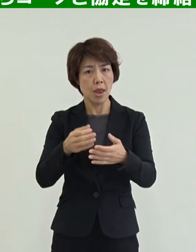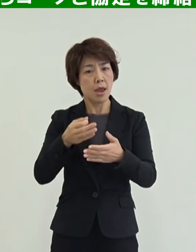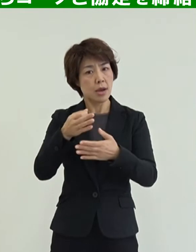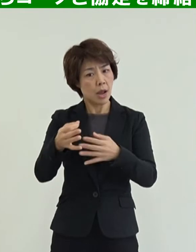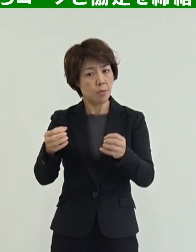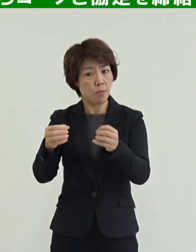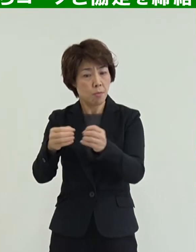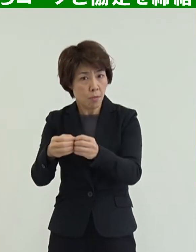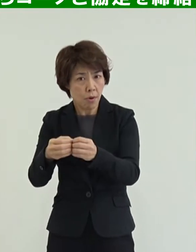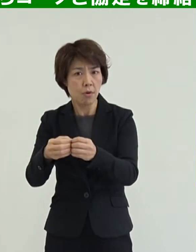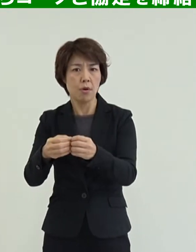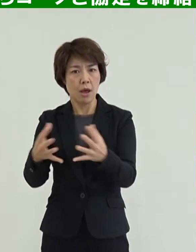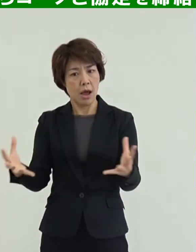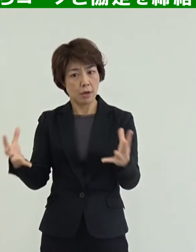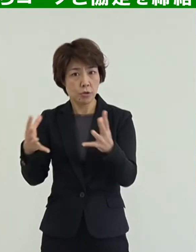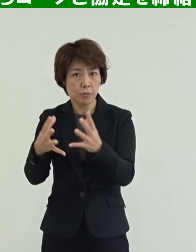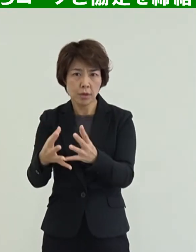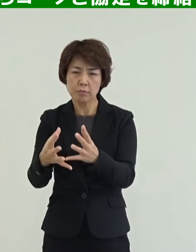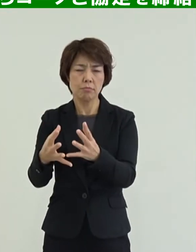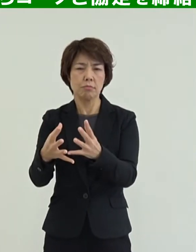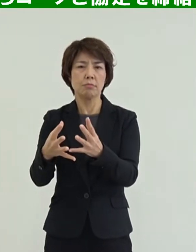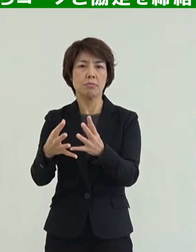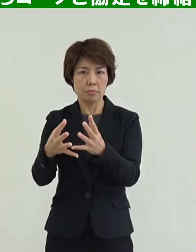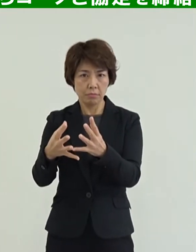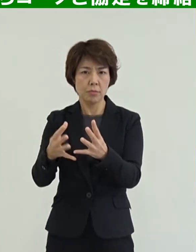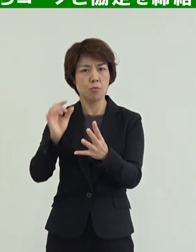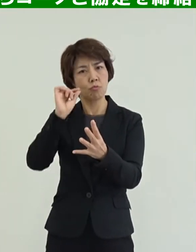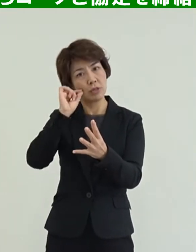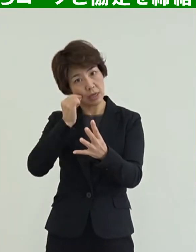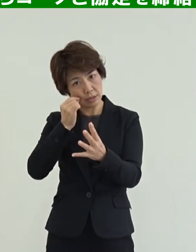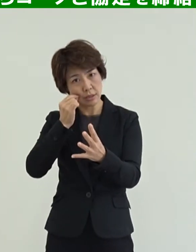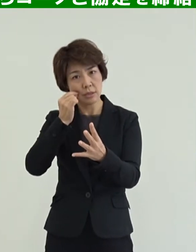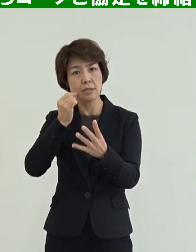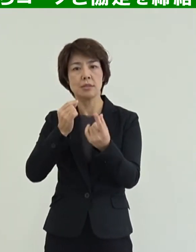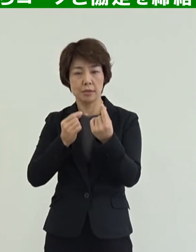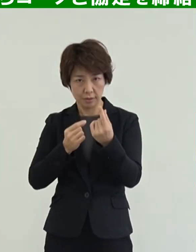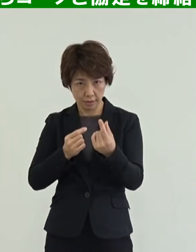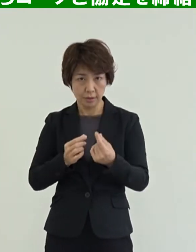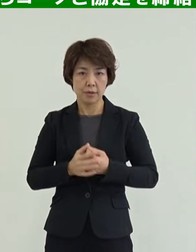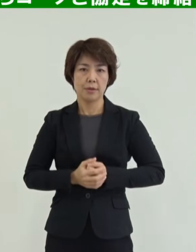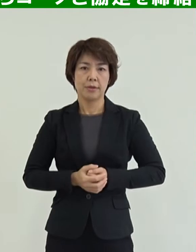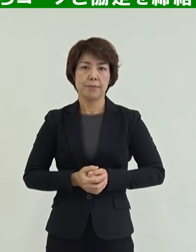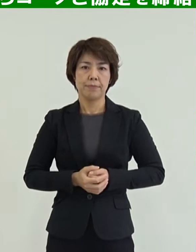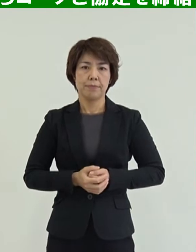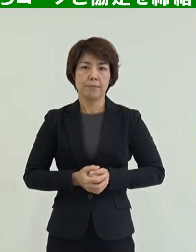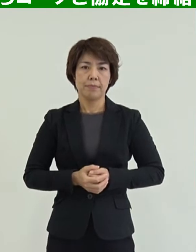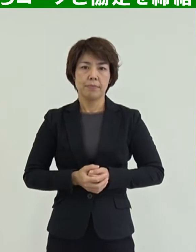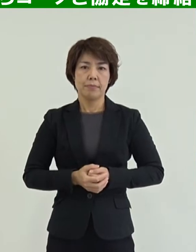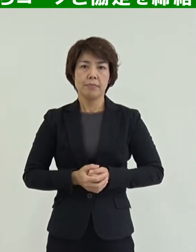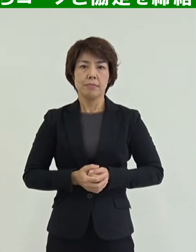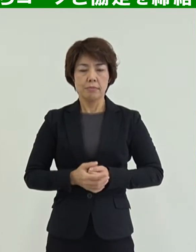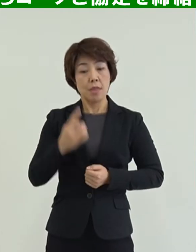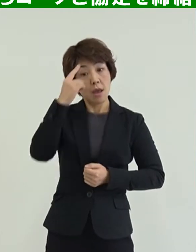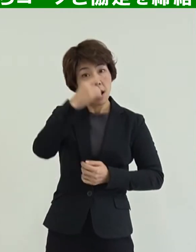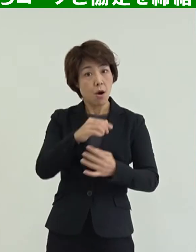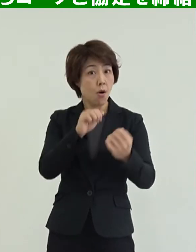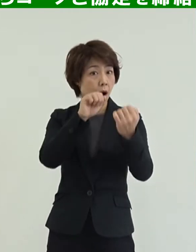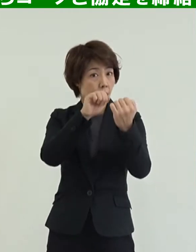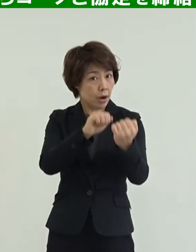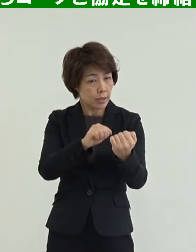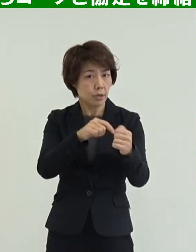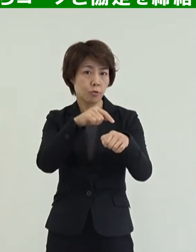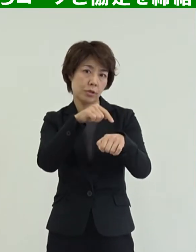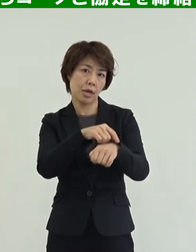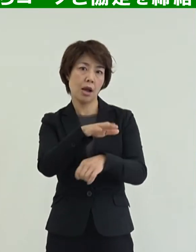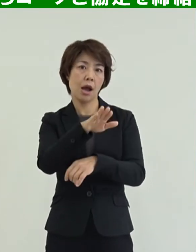ご近所同士の方々が集うというのはなかなか難しい面もありますけれども顔合わせ会う時間が